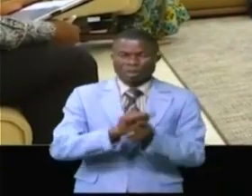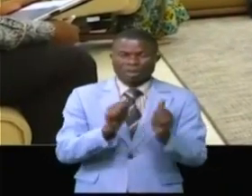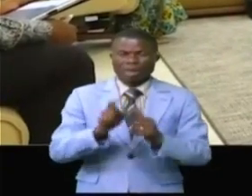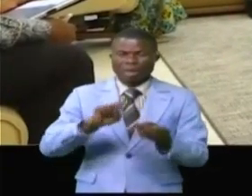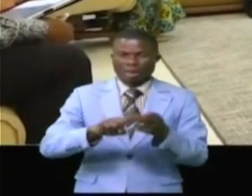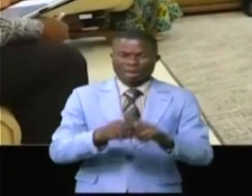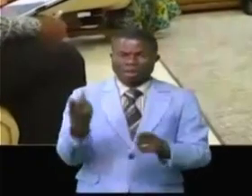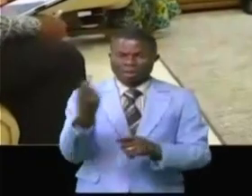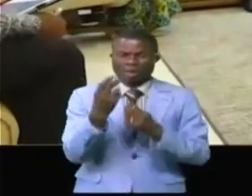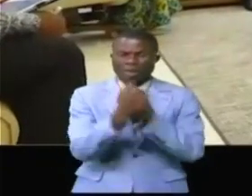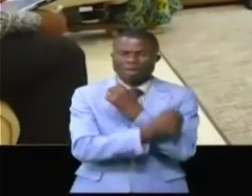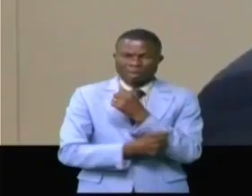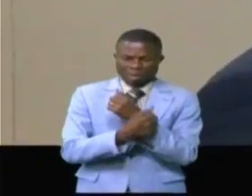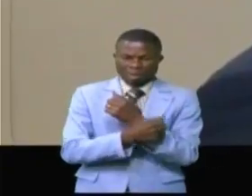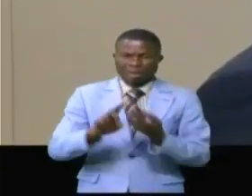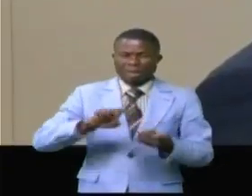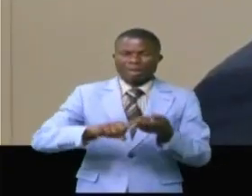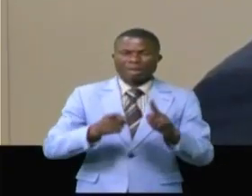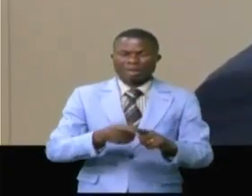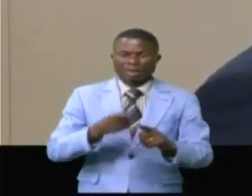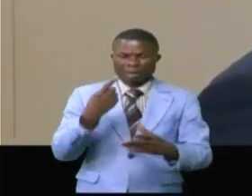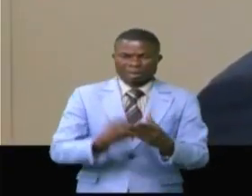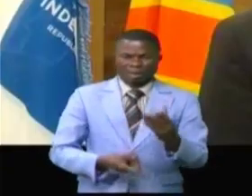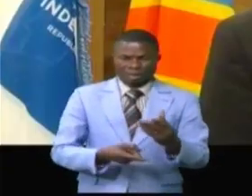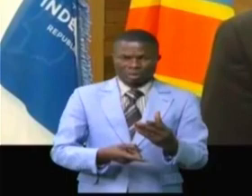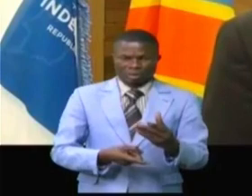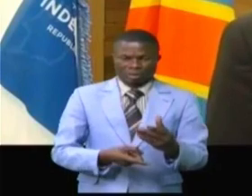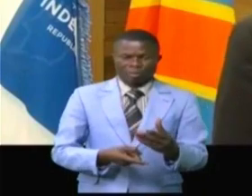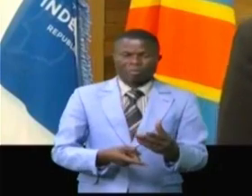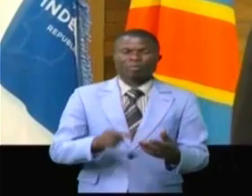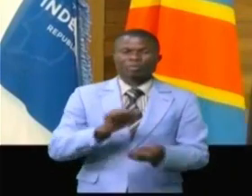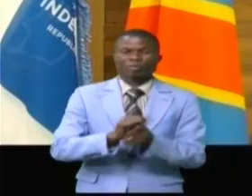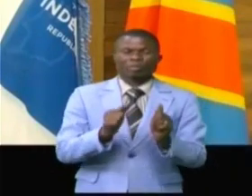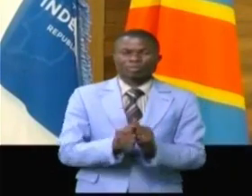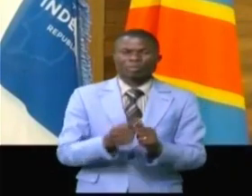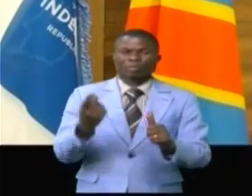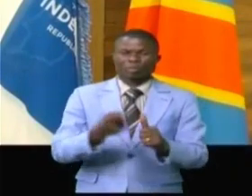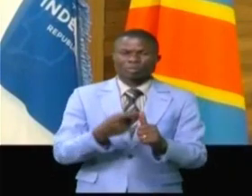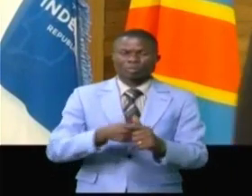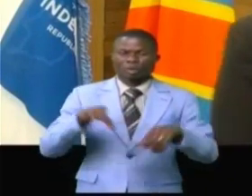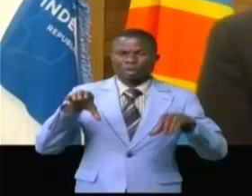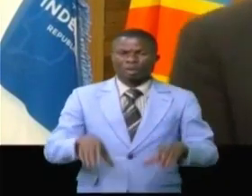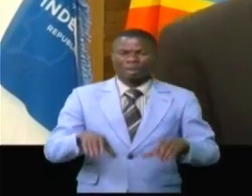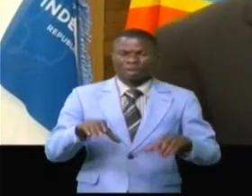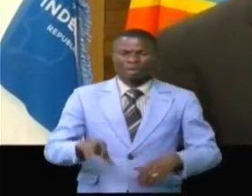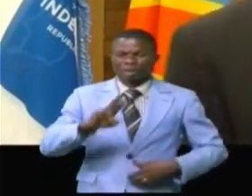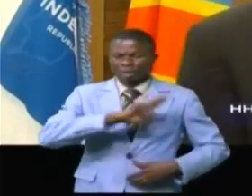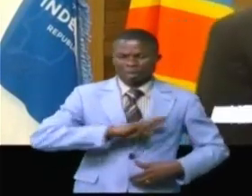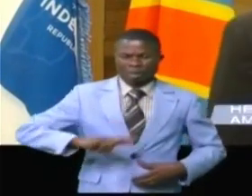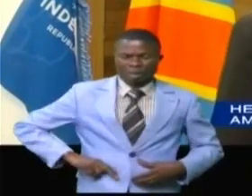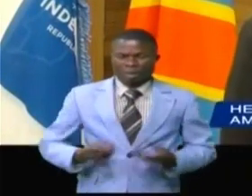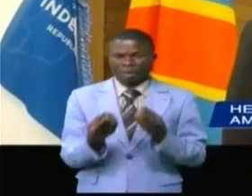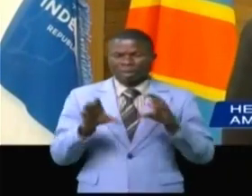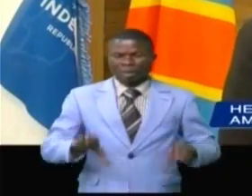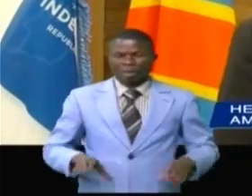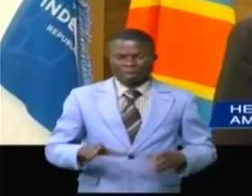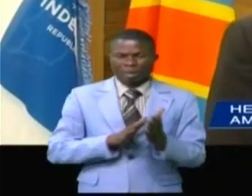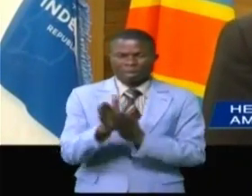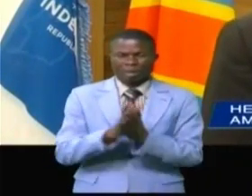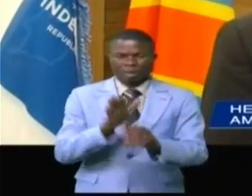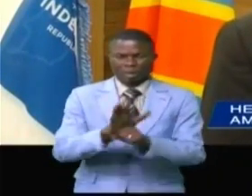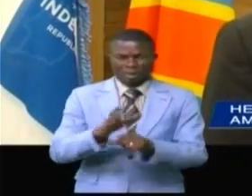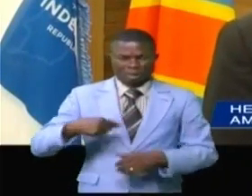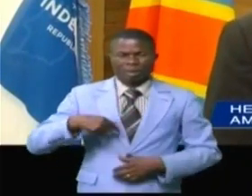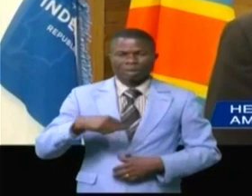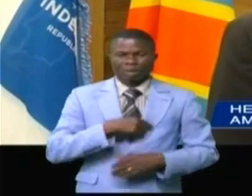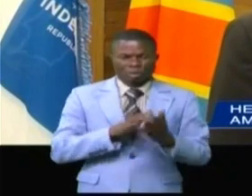pays, c'est des relations très haut niveau qui datent depuis les années 60. Donc bien évidemment, le Congo, la RDC, c'est un pays qui nous intéresse. Donc on